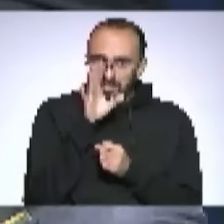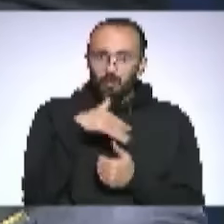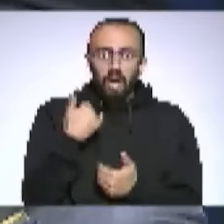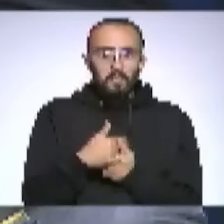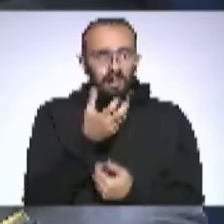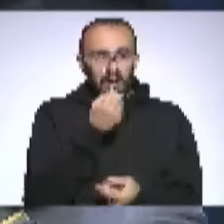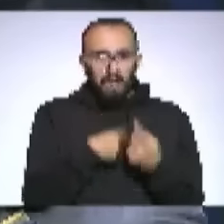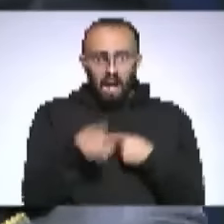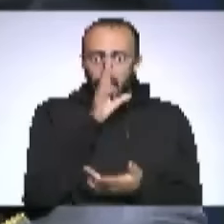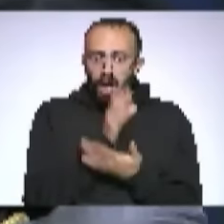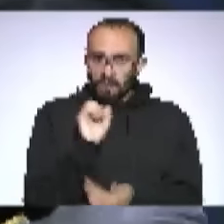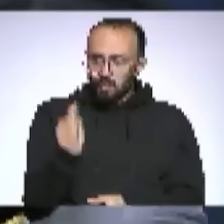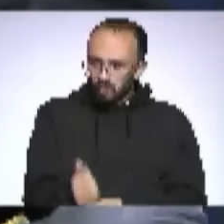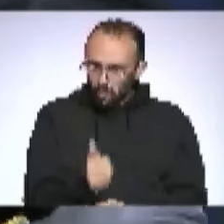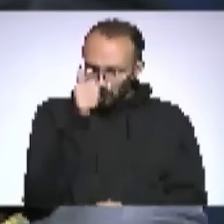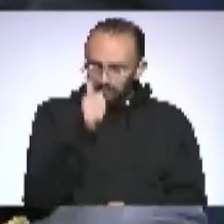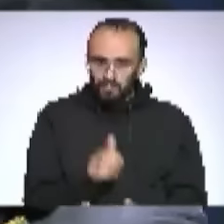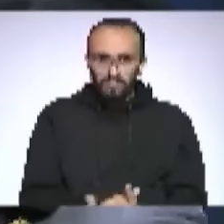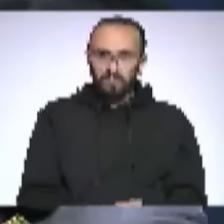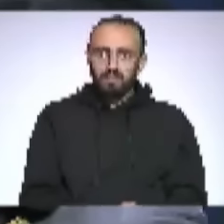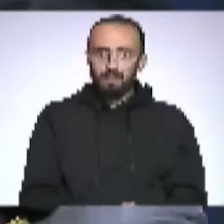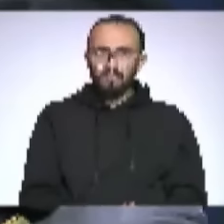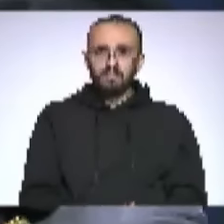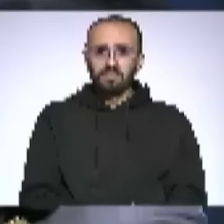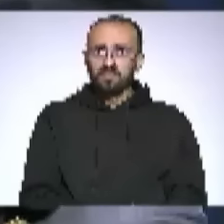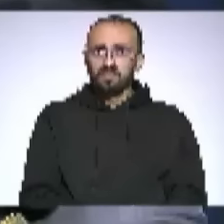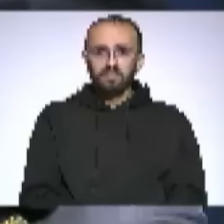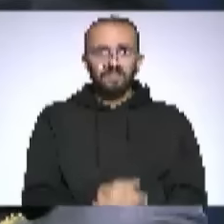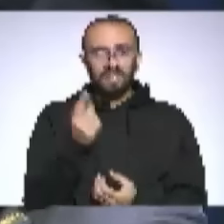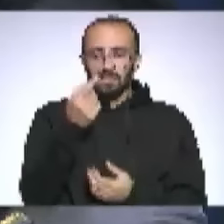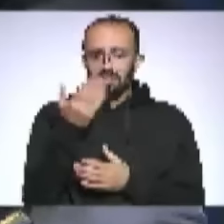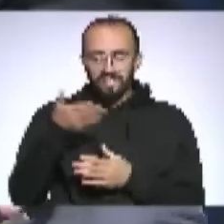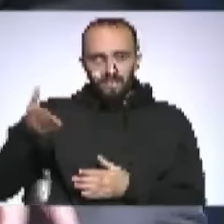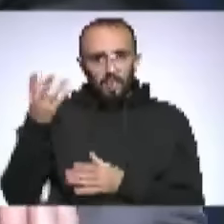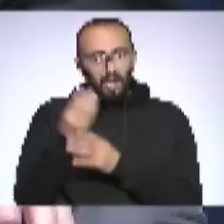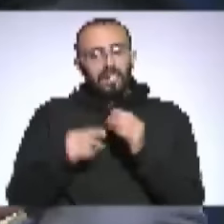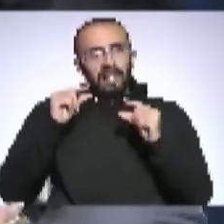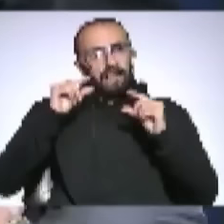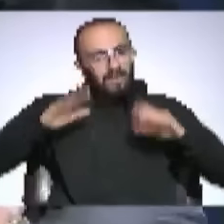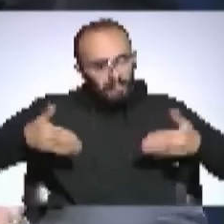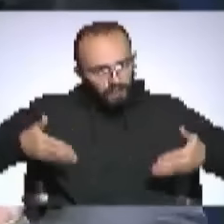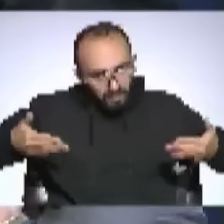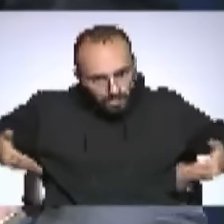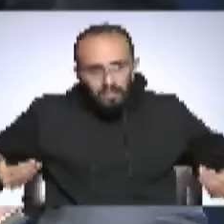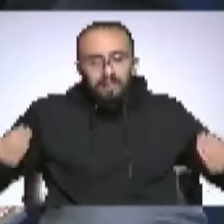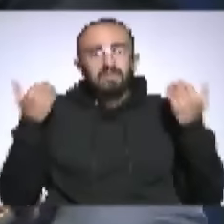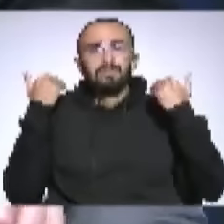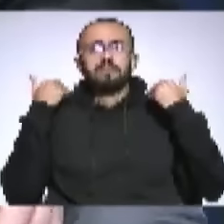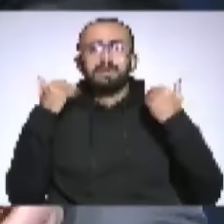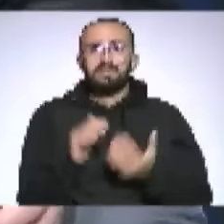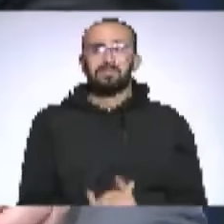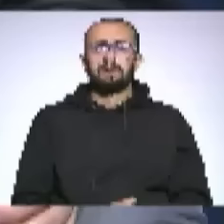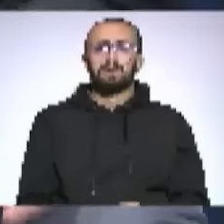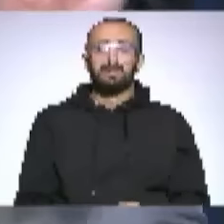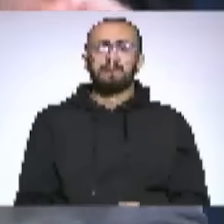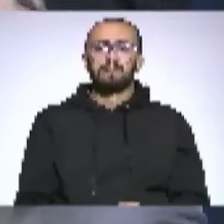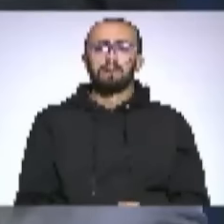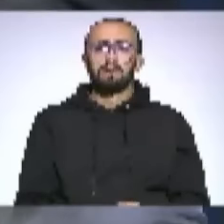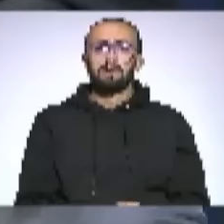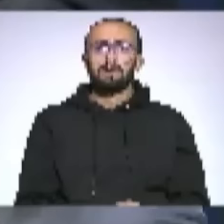حقوقها لها حقوق ماديه عنده لانها عندها اولاد والى اخره وتقدر الدوله تعلن